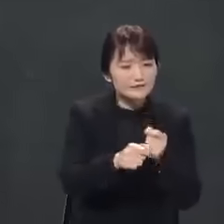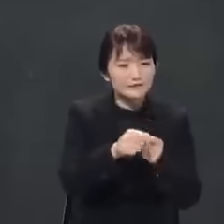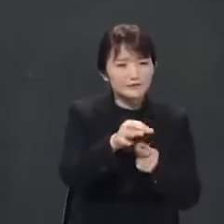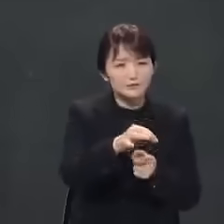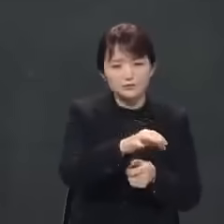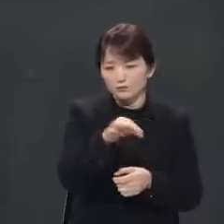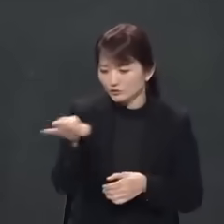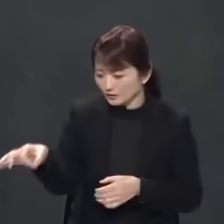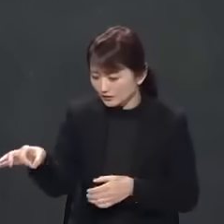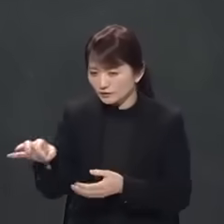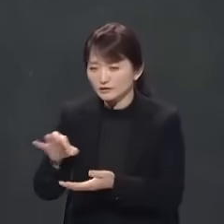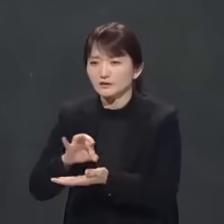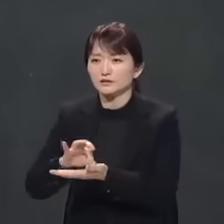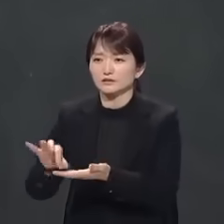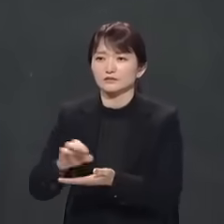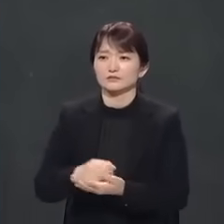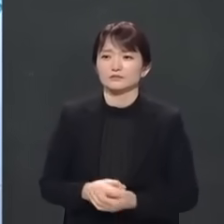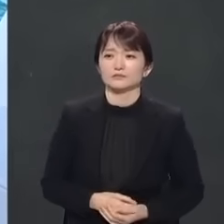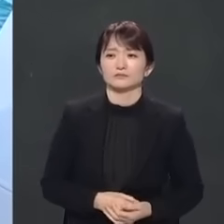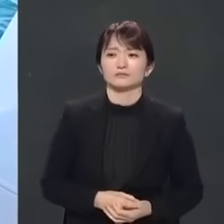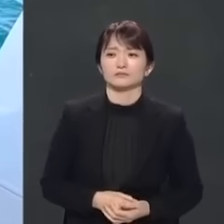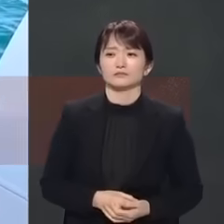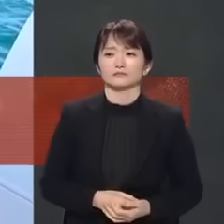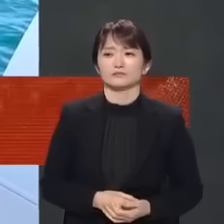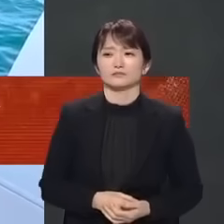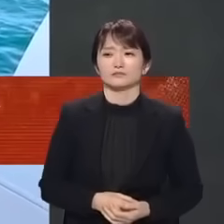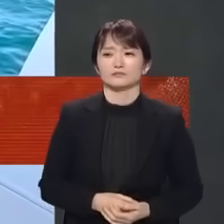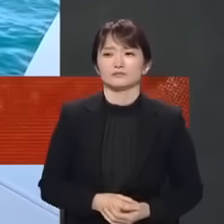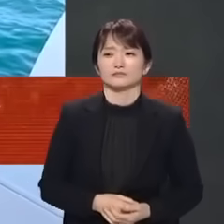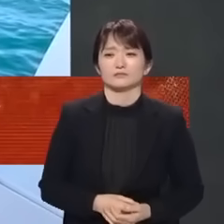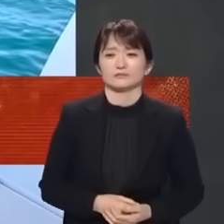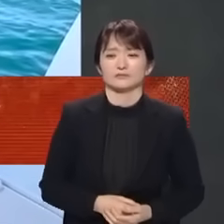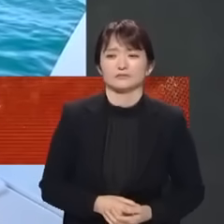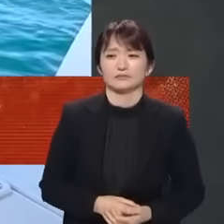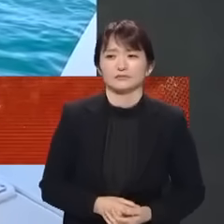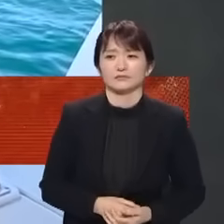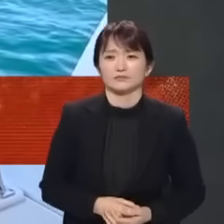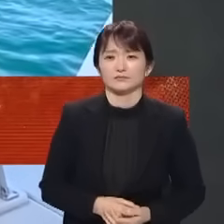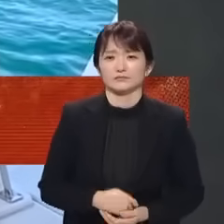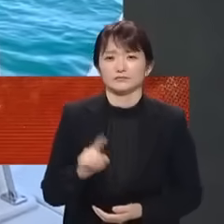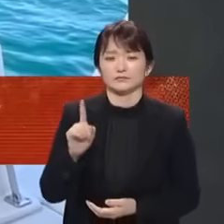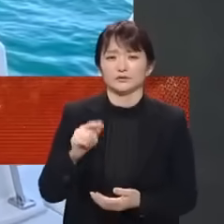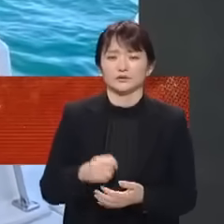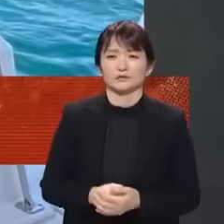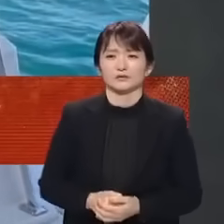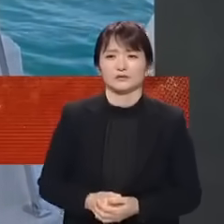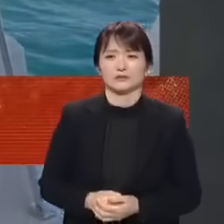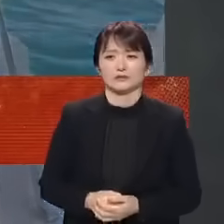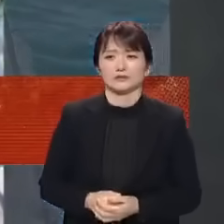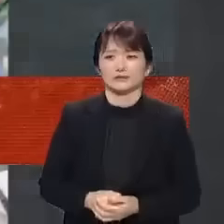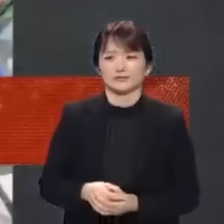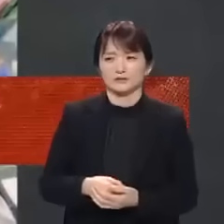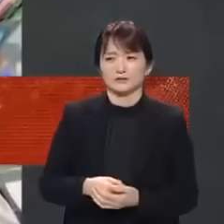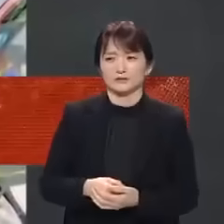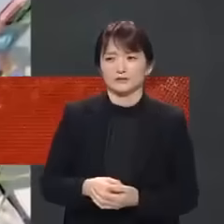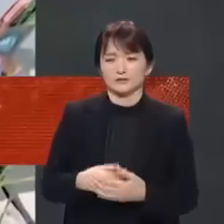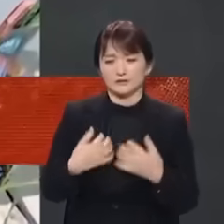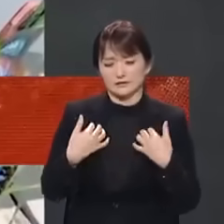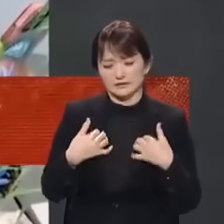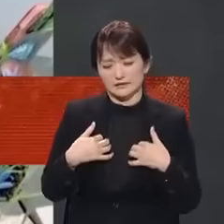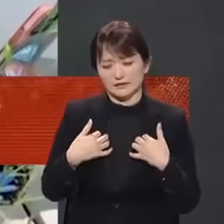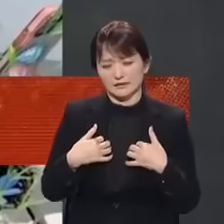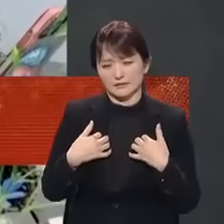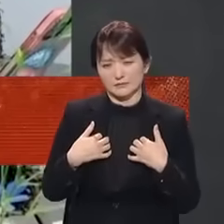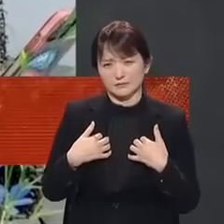메꾸고 이런 방식이고. 근데 지금 보면 지금 유흥을 많이 하잖아요. 저게 어디 숨겨져 있으면 저렇게 나오지가